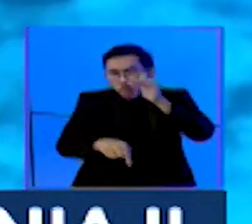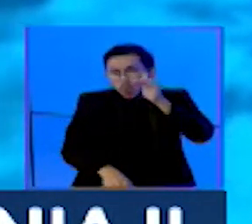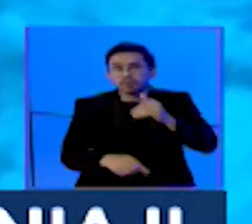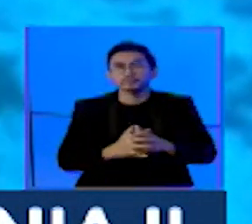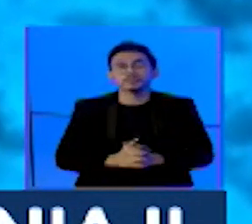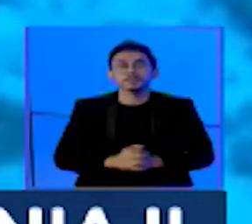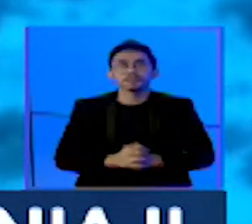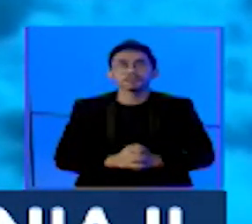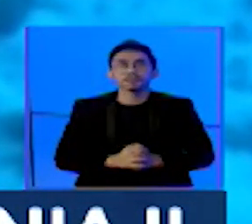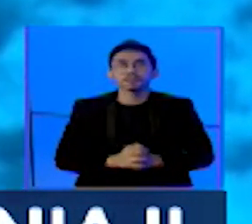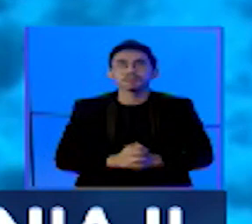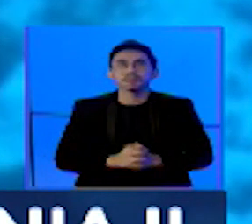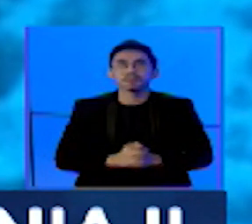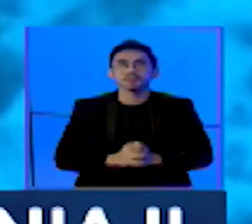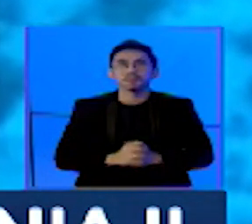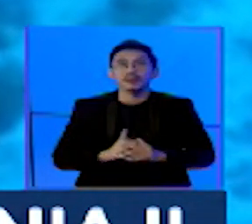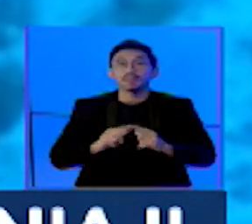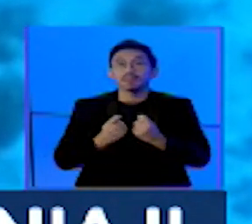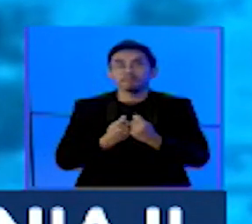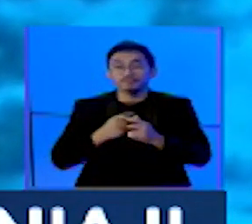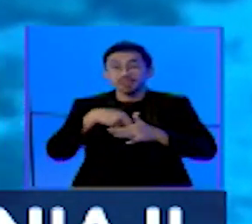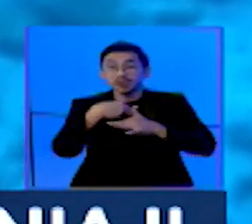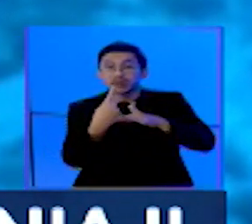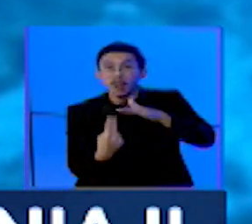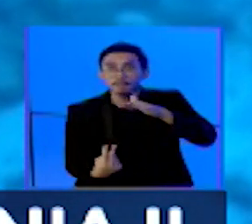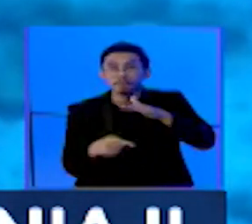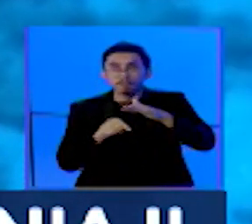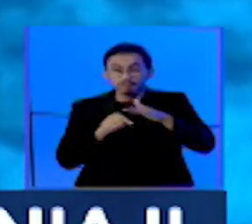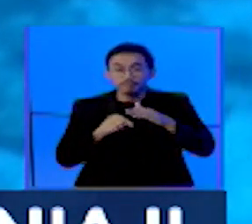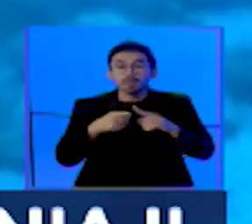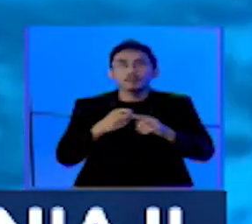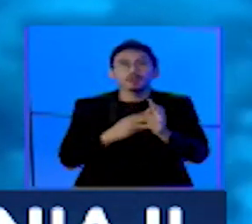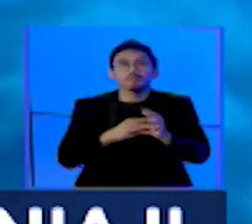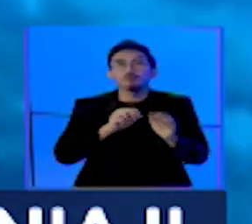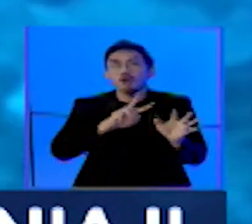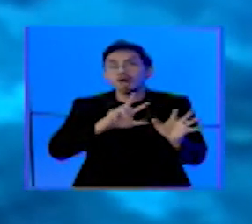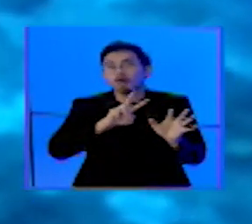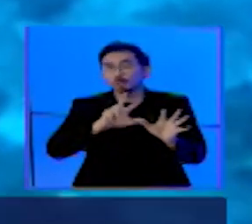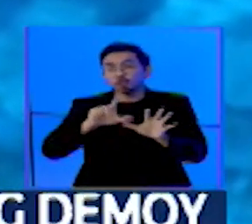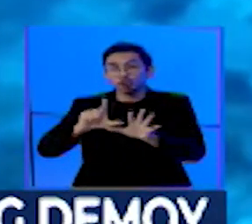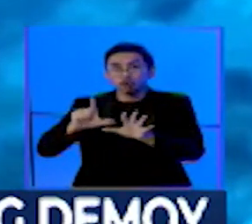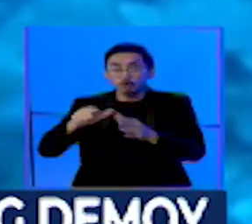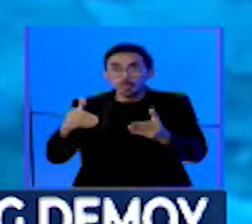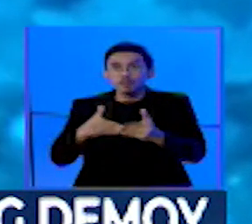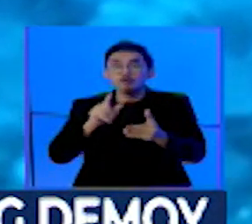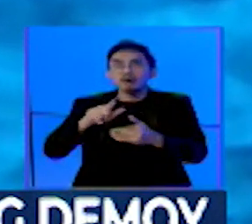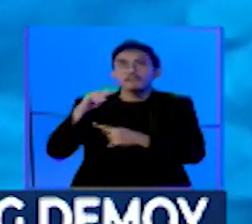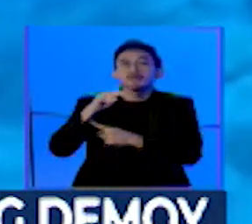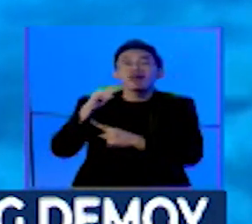Tim selam MM97DC menemukan bangkai pesawat di dasar laut Tanjung Demoy, Jayapura, Papua.